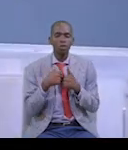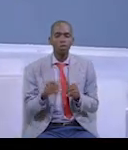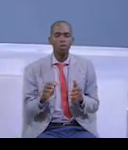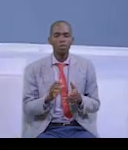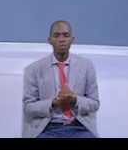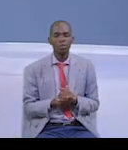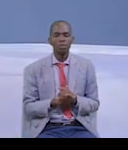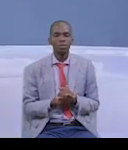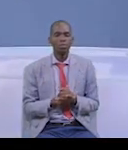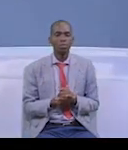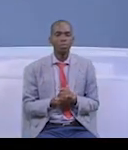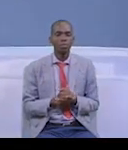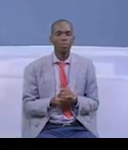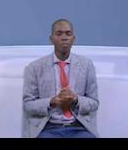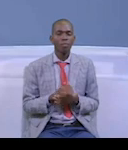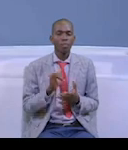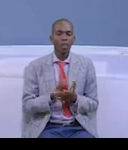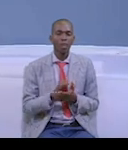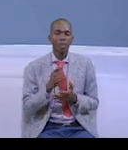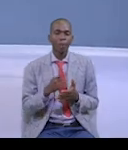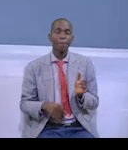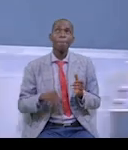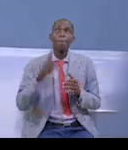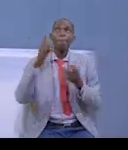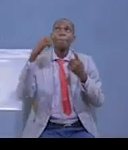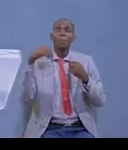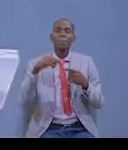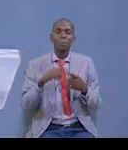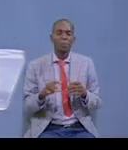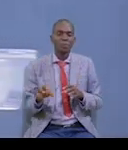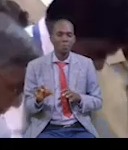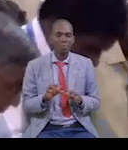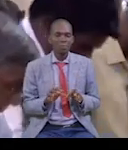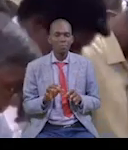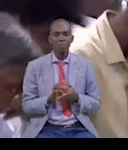వచ్చెను. That's what he came to do. అది కదా ఆయన చేయడానికి వచ్చారు. If they